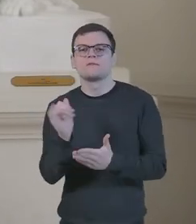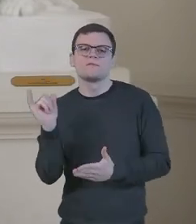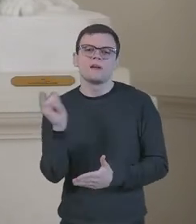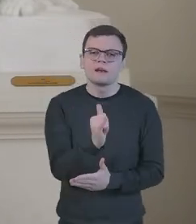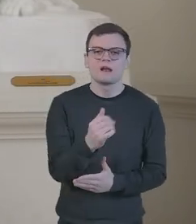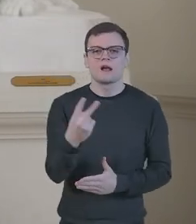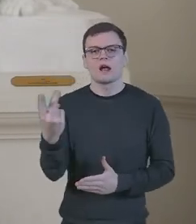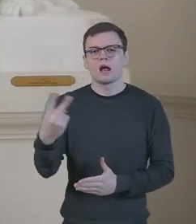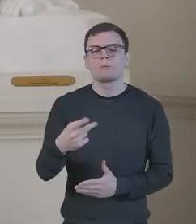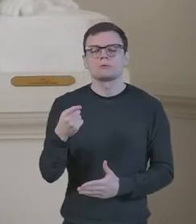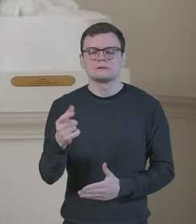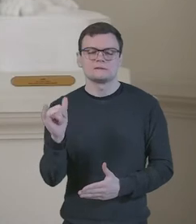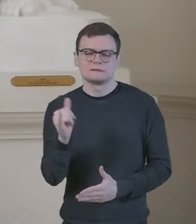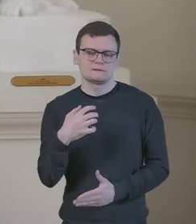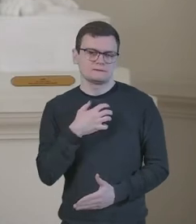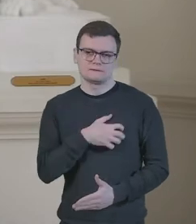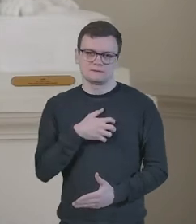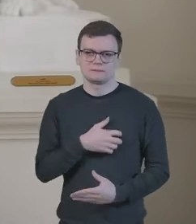vertybės,